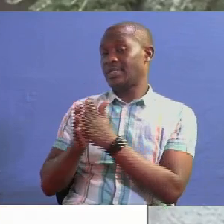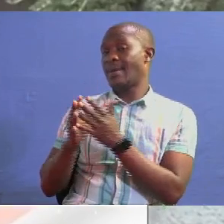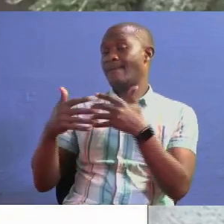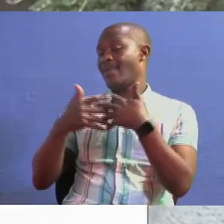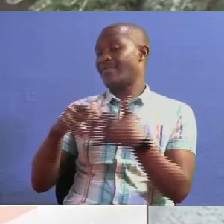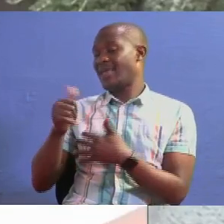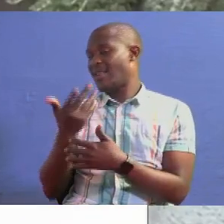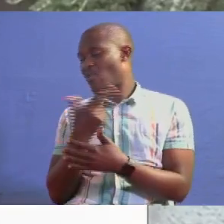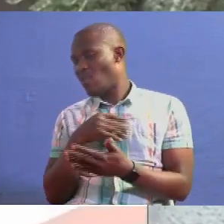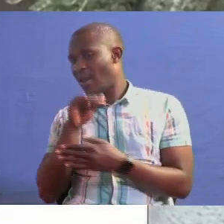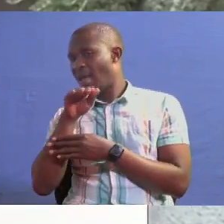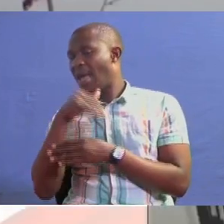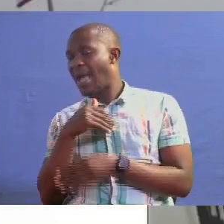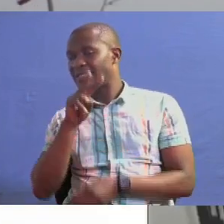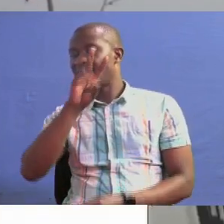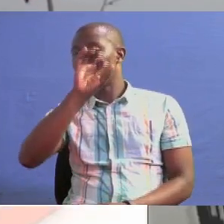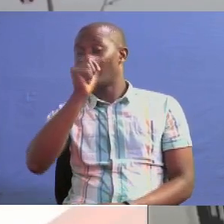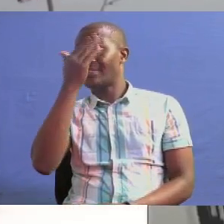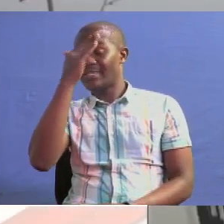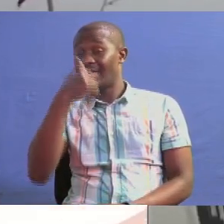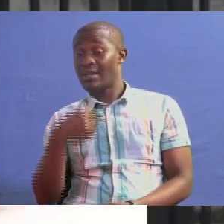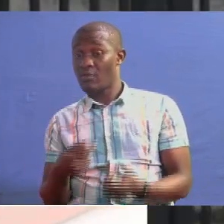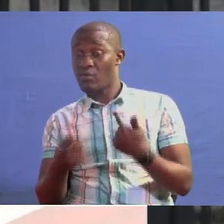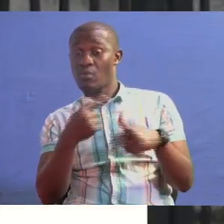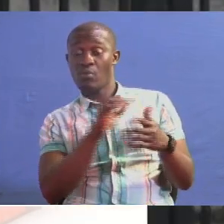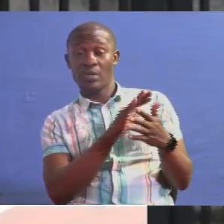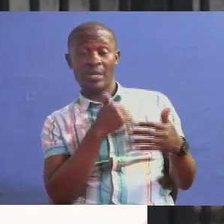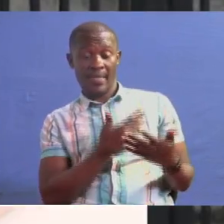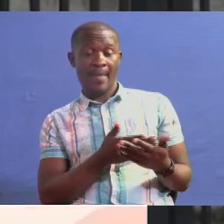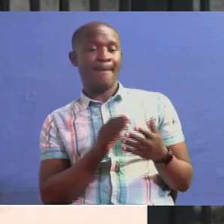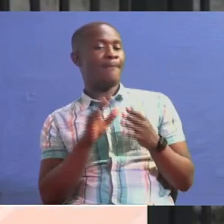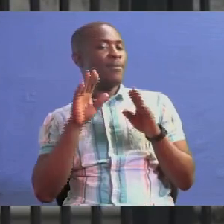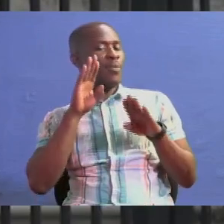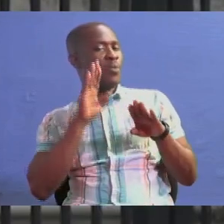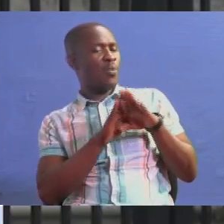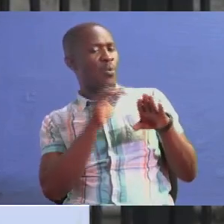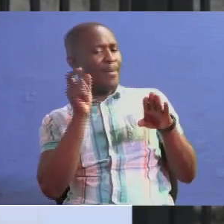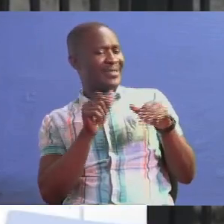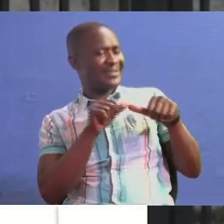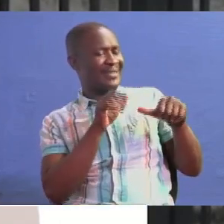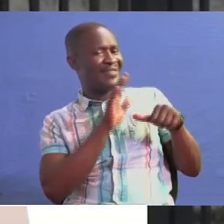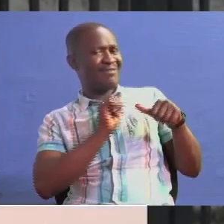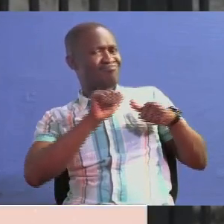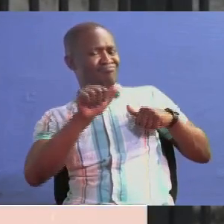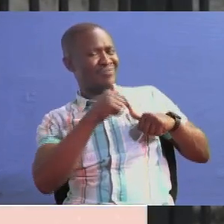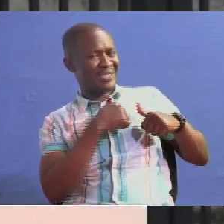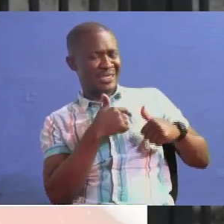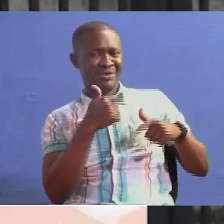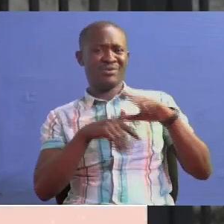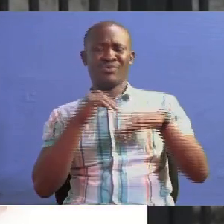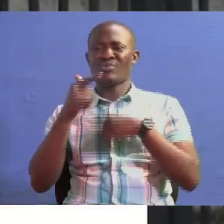yeyote anayeomba visa anadhaniwa anataka kuhamia kabisa nchini mwake, na lazima atoe ushahidi kwamba anania kurudi nchini kwao.